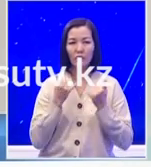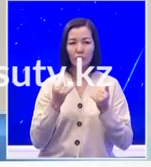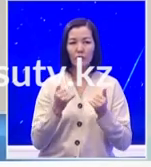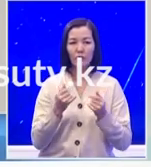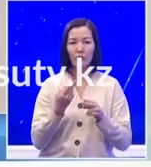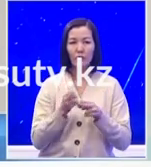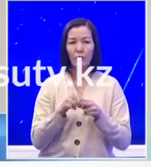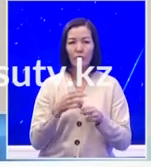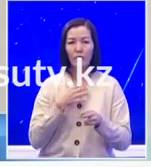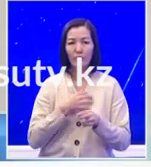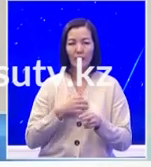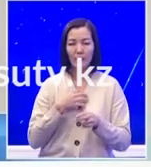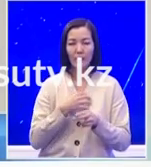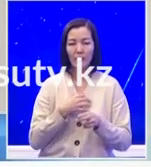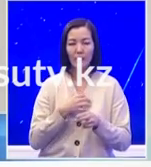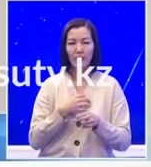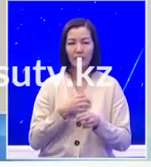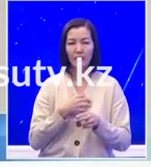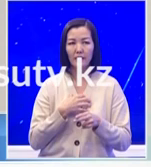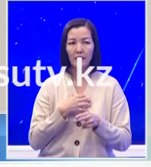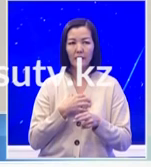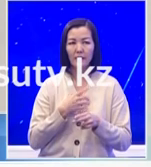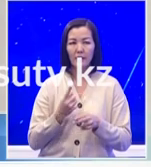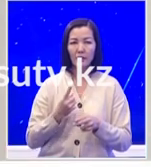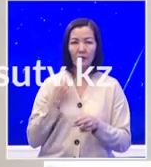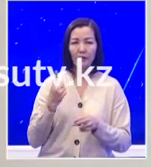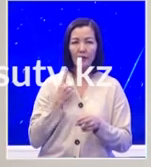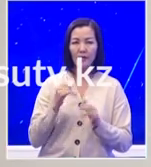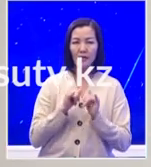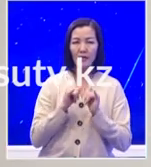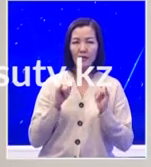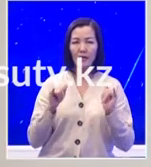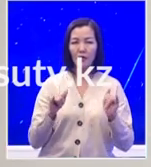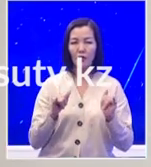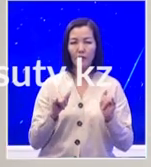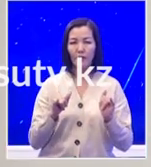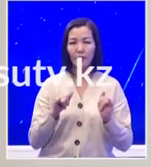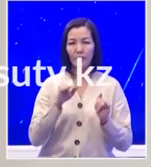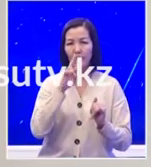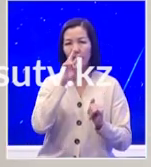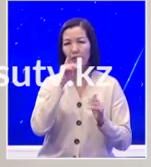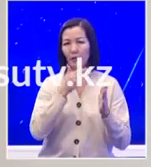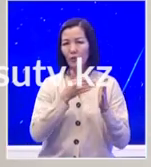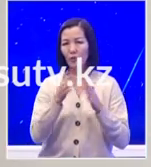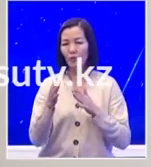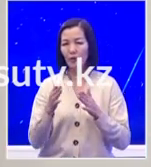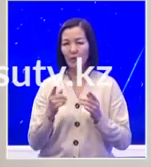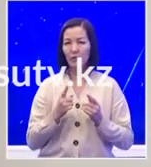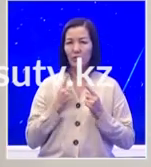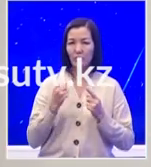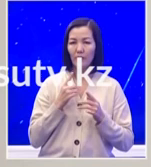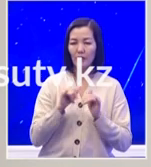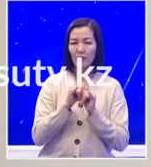өте маңызды. Осы да біздің біліктіліктерін арттырып, білмейтіндерін біліп, үйреніп, шынданып,